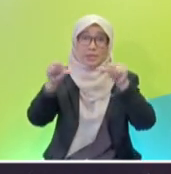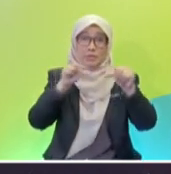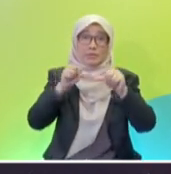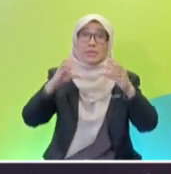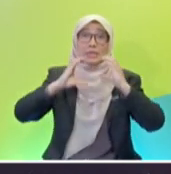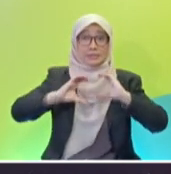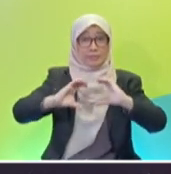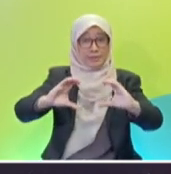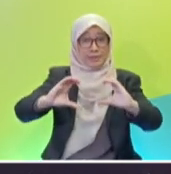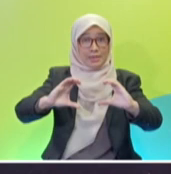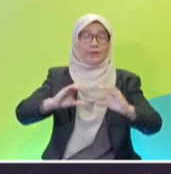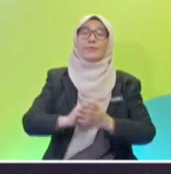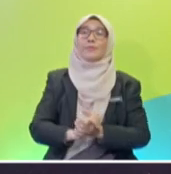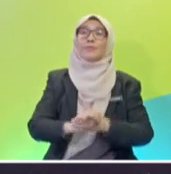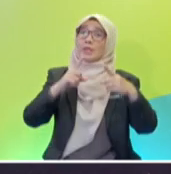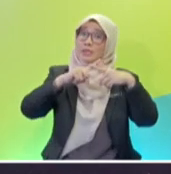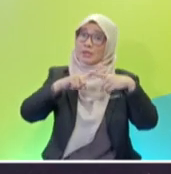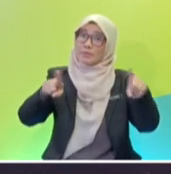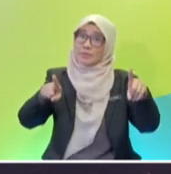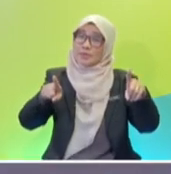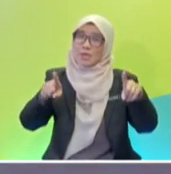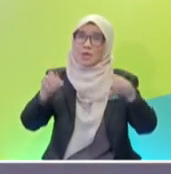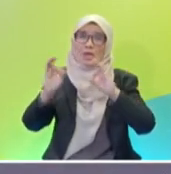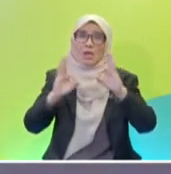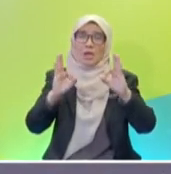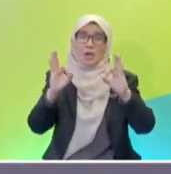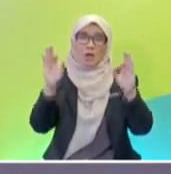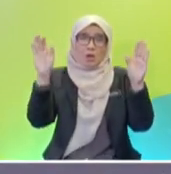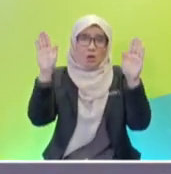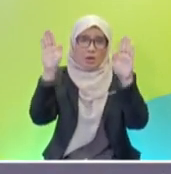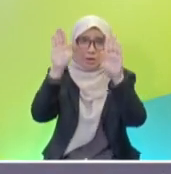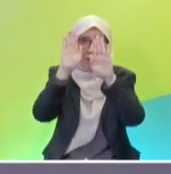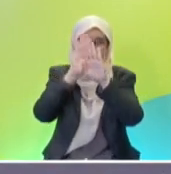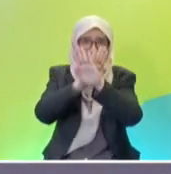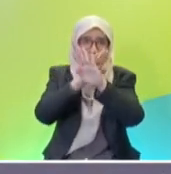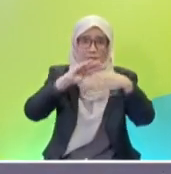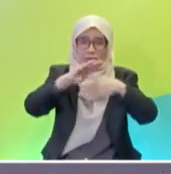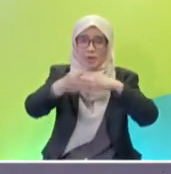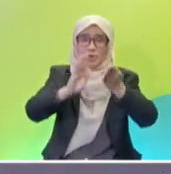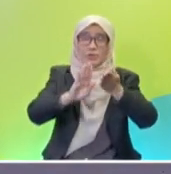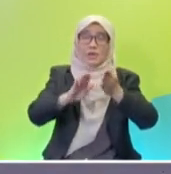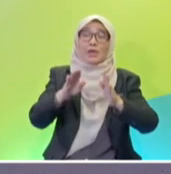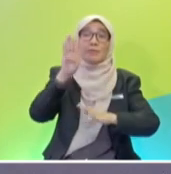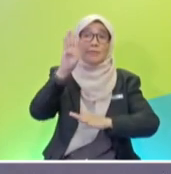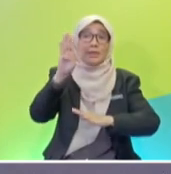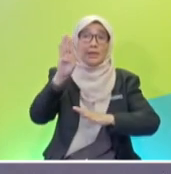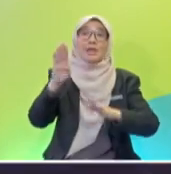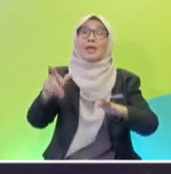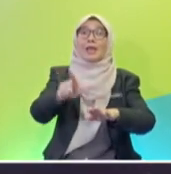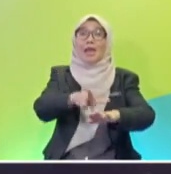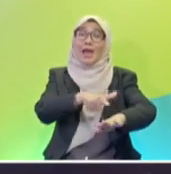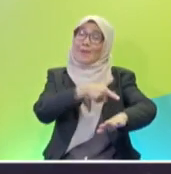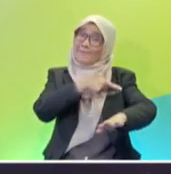Okey. Tapi yang dalam keadaan gelap, apa dia? Jadi lambat. Jadi lambat. Okey.